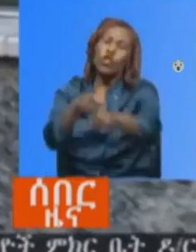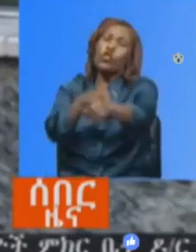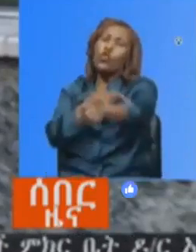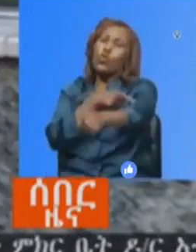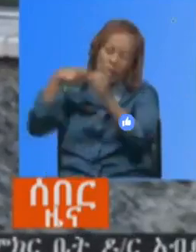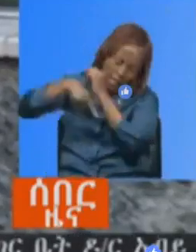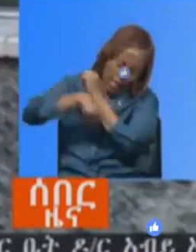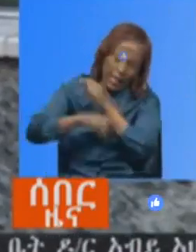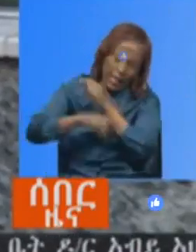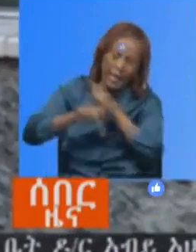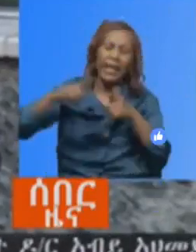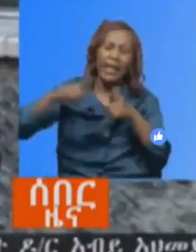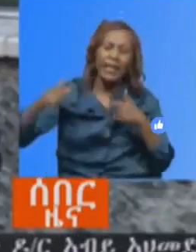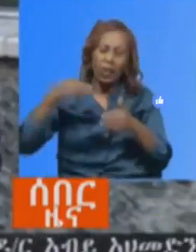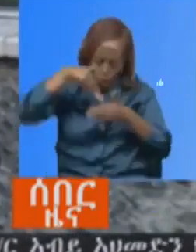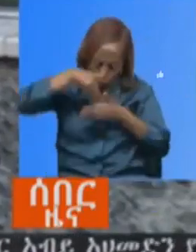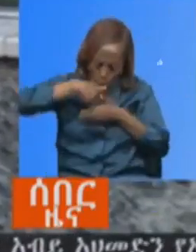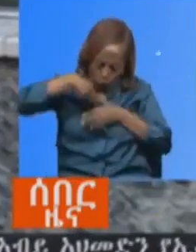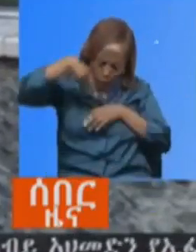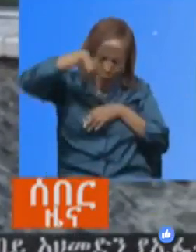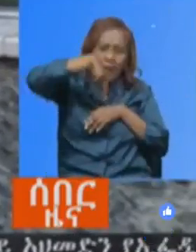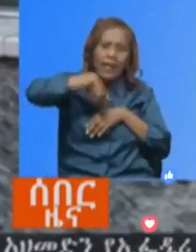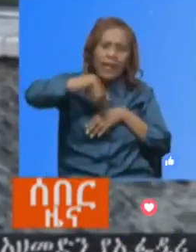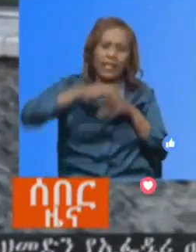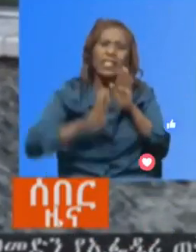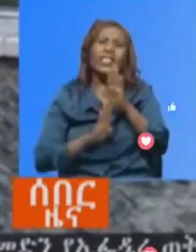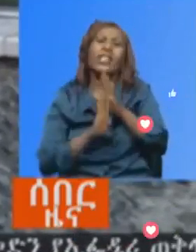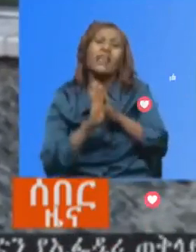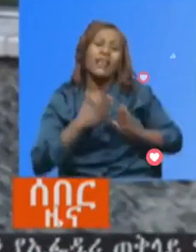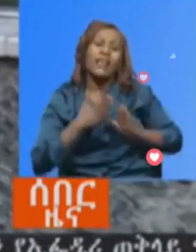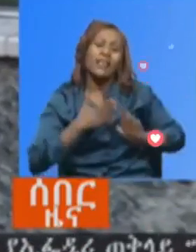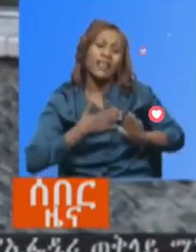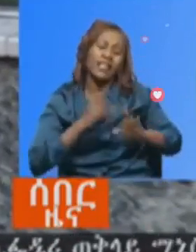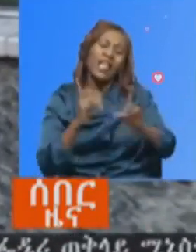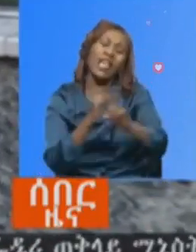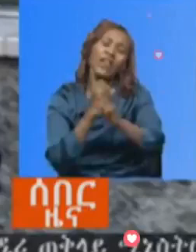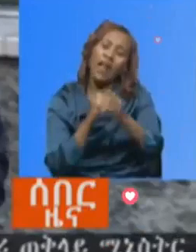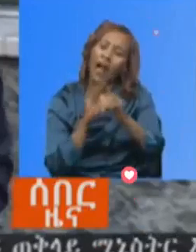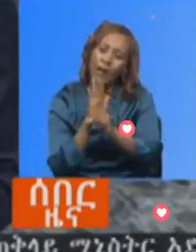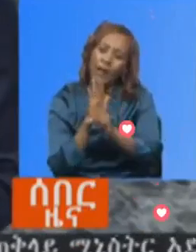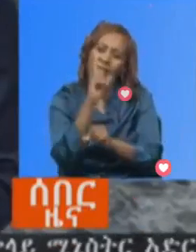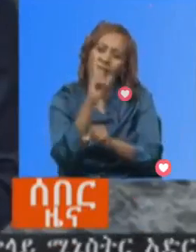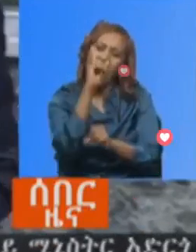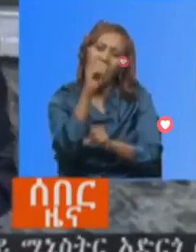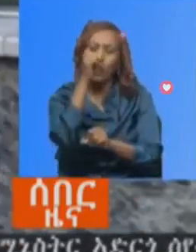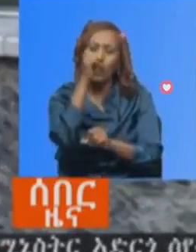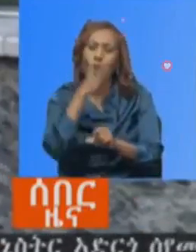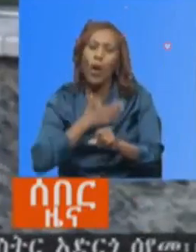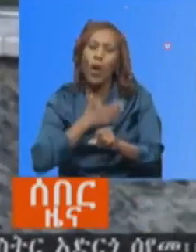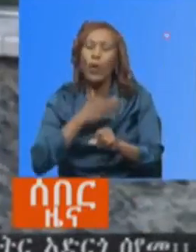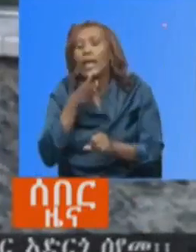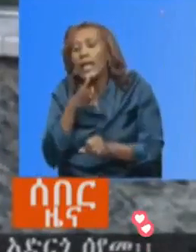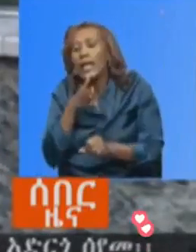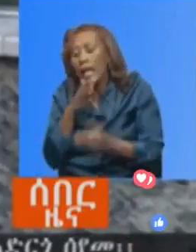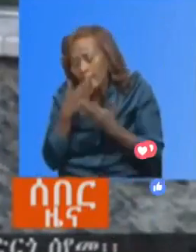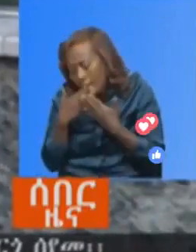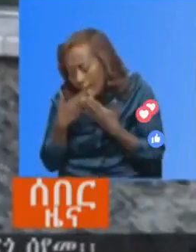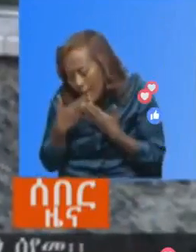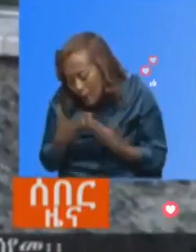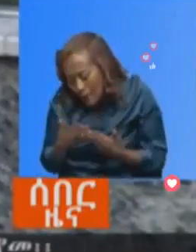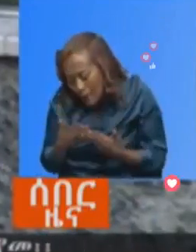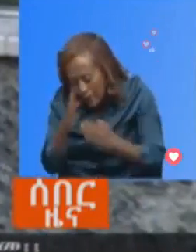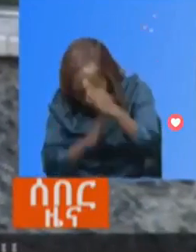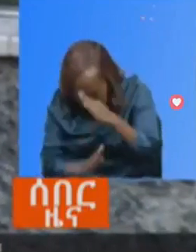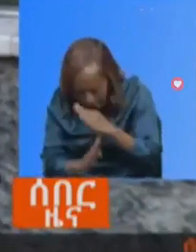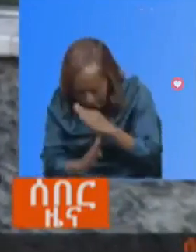ጥልቅና ረቂቅ ራዕይ በውስጤ የተከለች ያሳደገች ለፍሬ አበቃች አንዲት ኢትዮጵያዊ እናት እንዳመሰግን